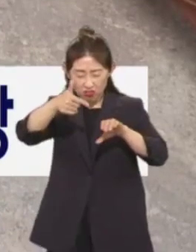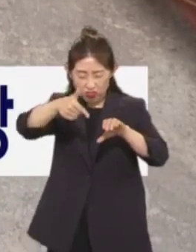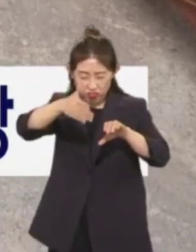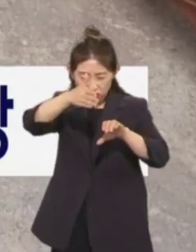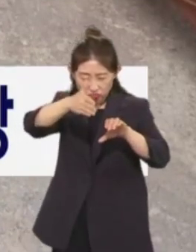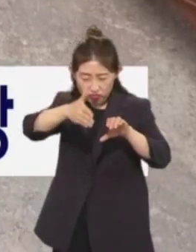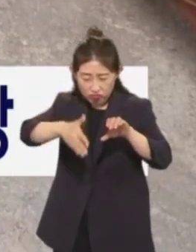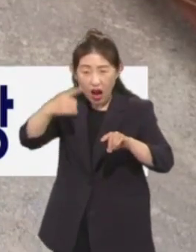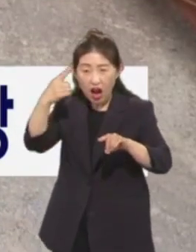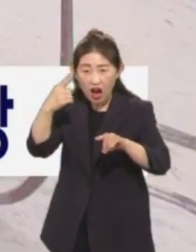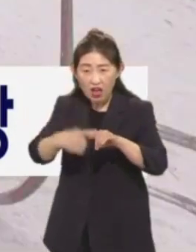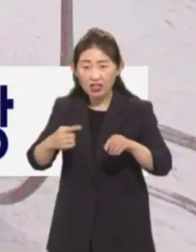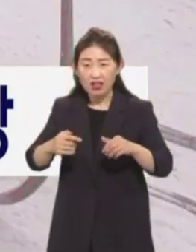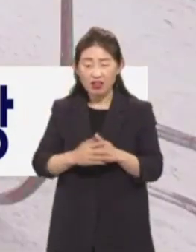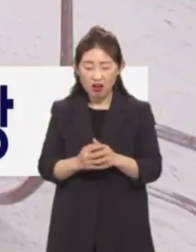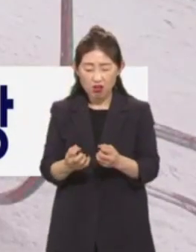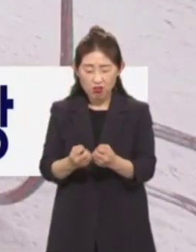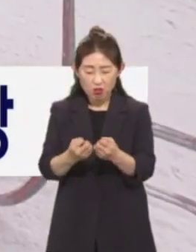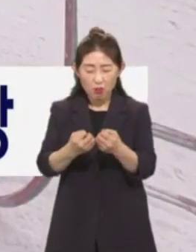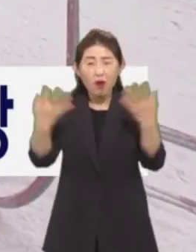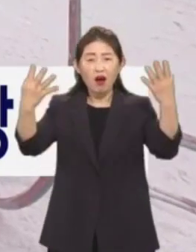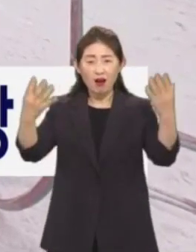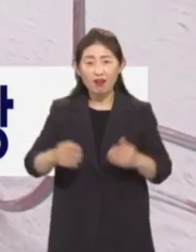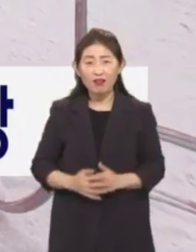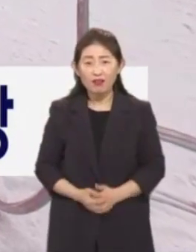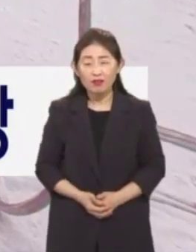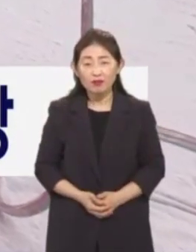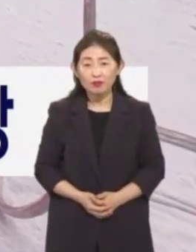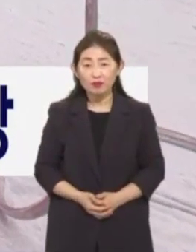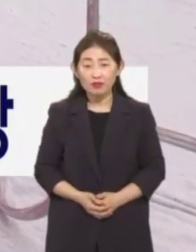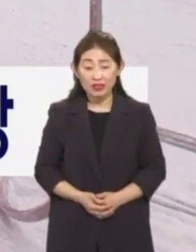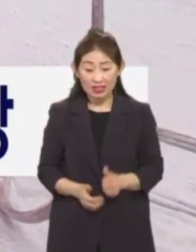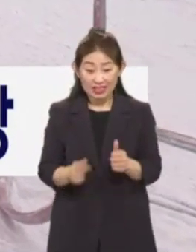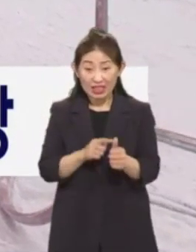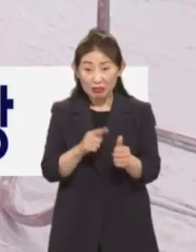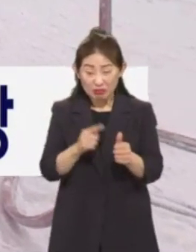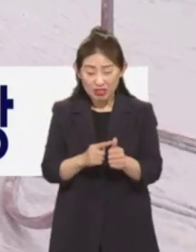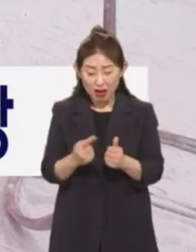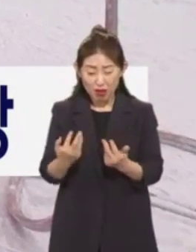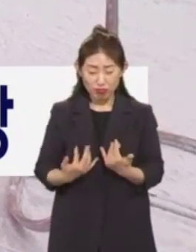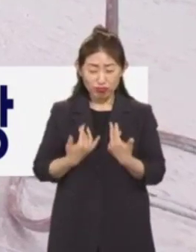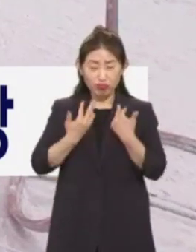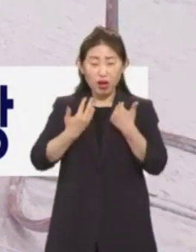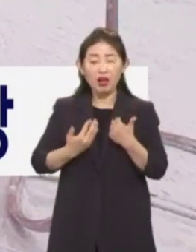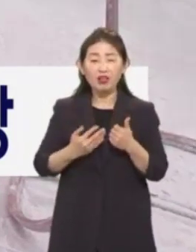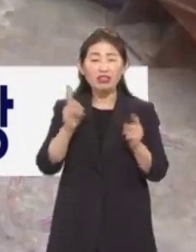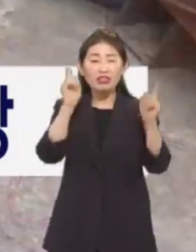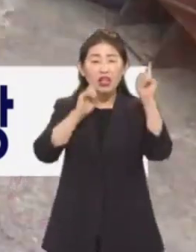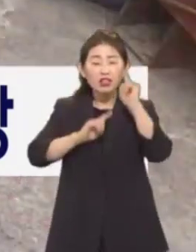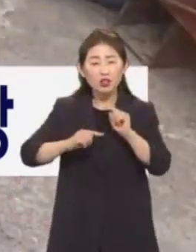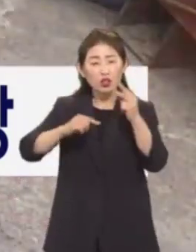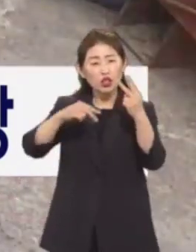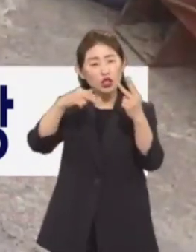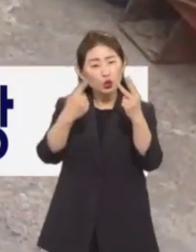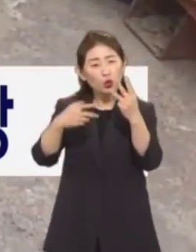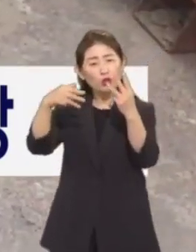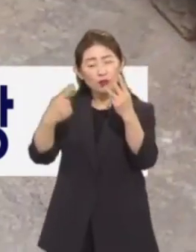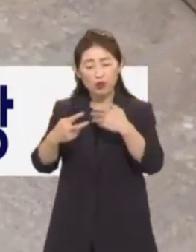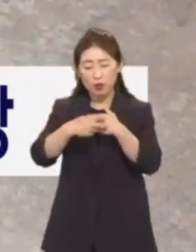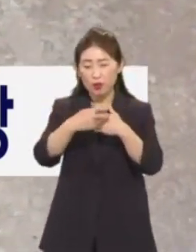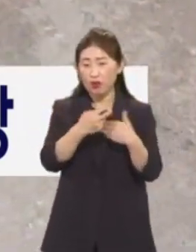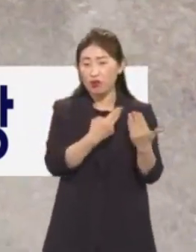하던 도중 잔여 유증기가 폭발했습니다. 이 사고로 A씨가 전신에 2도에서 3도 화상을 입고 인근